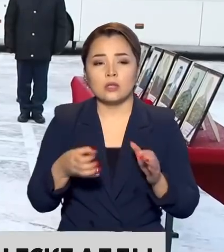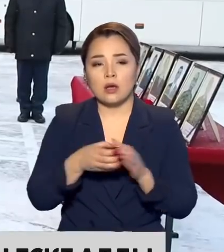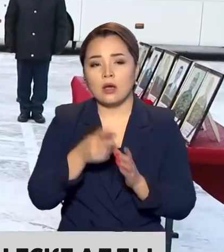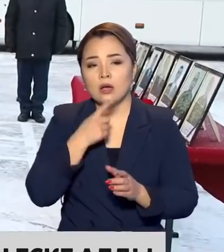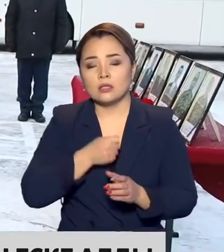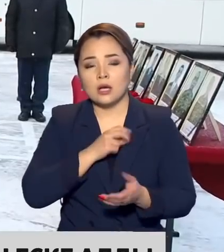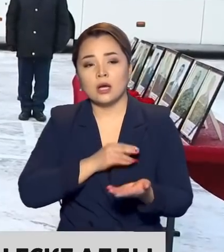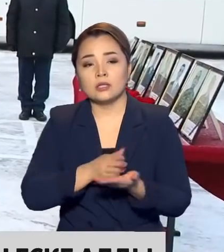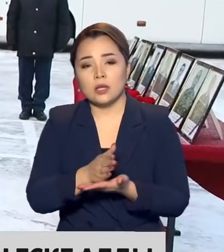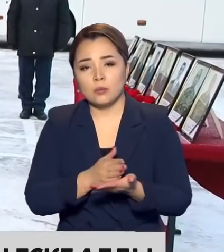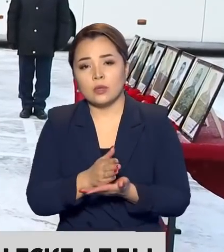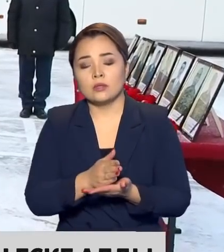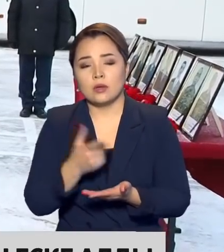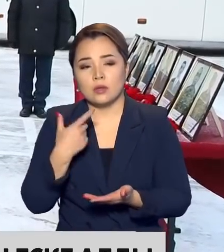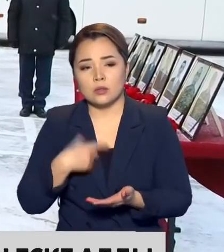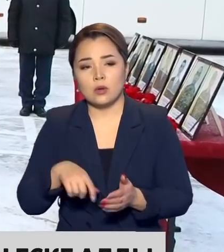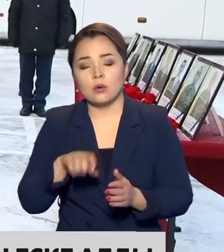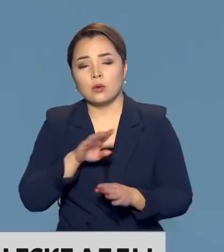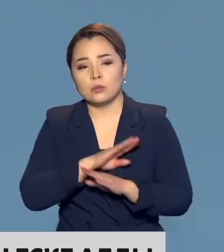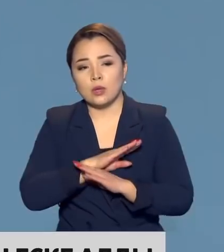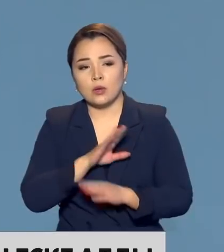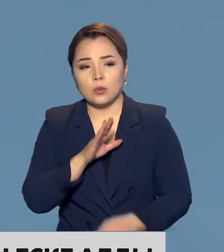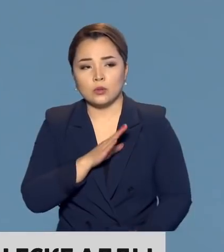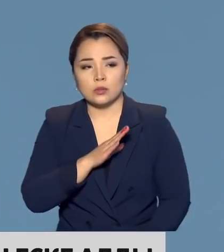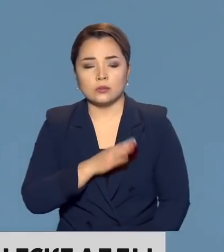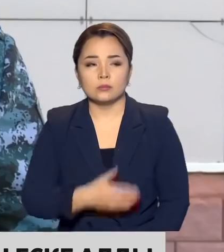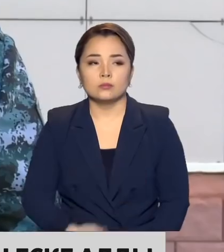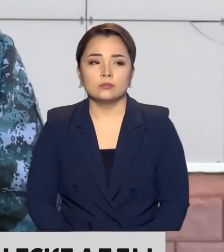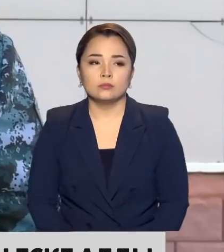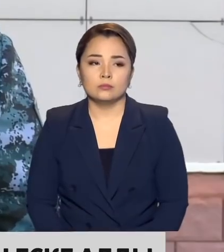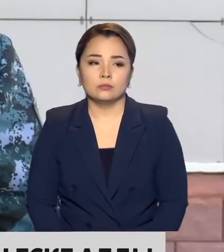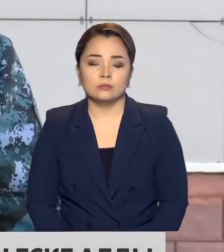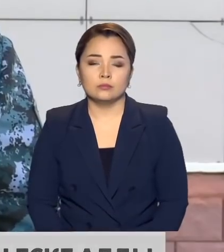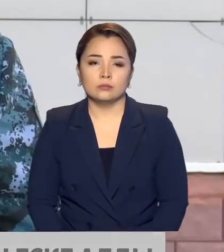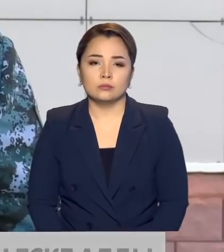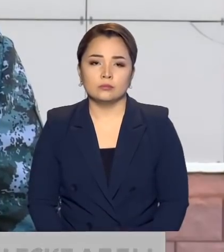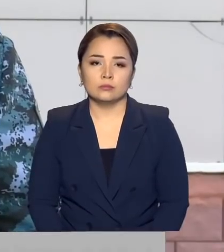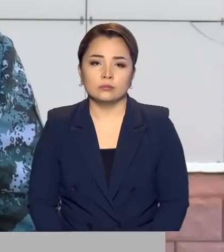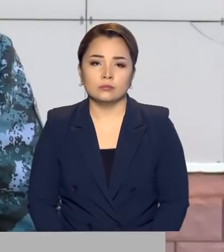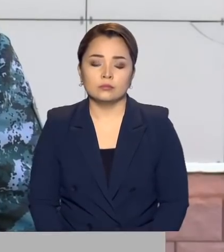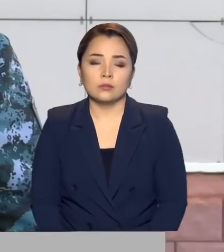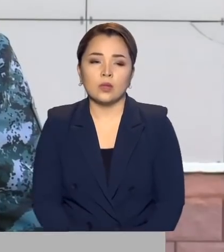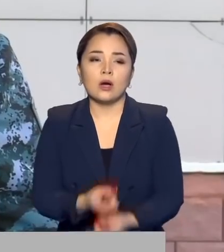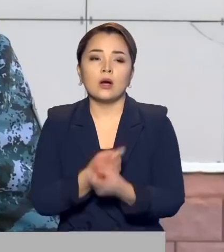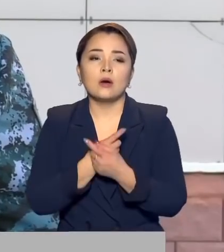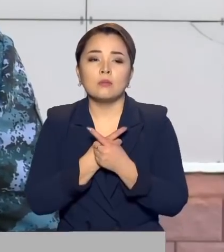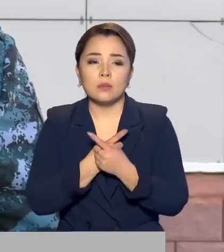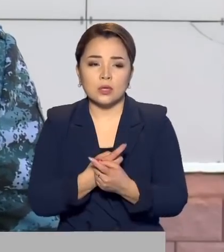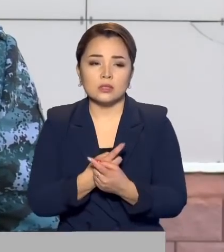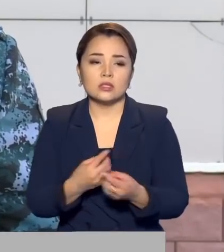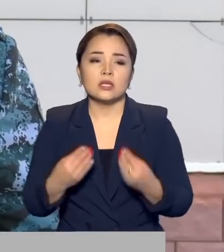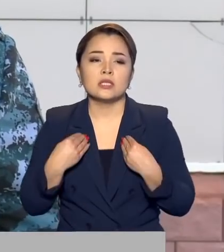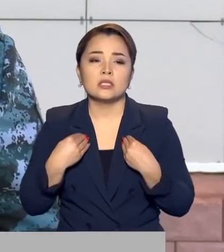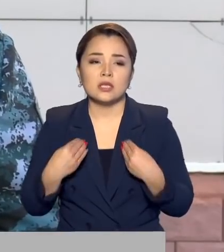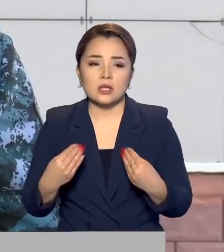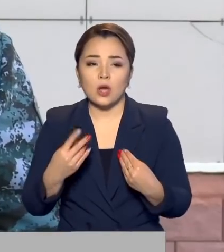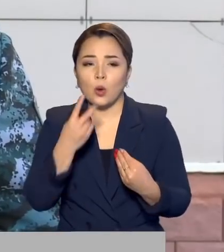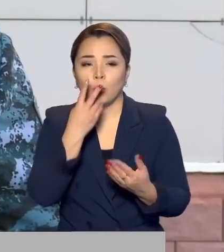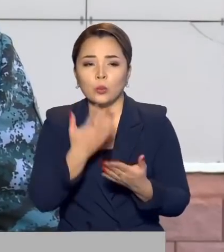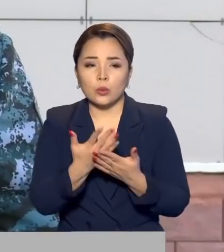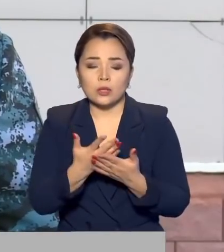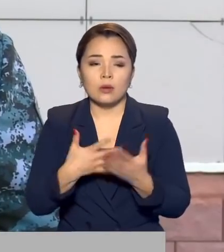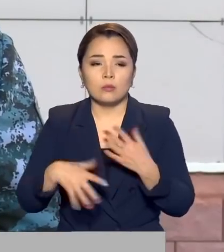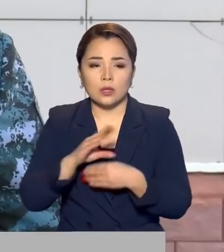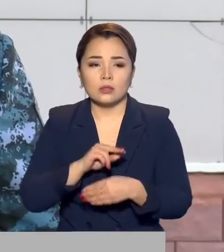әскери қызметшілері ерлікпен қаза тапты. Олар батырлық пен ерлік көрсете отырып, қызметтік және